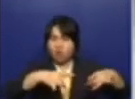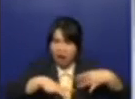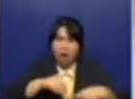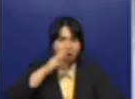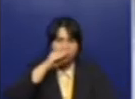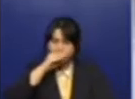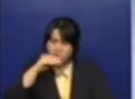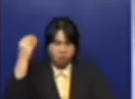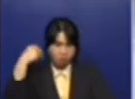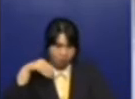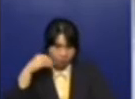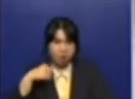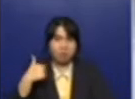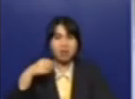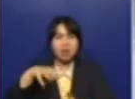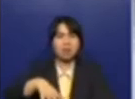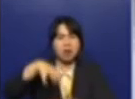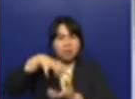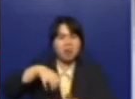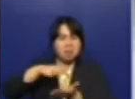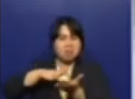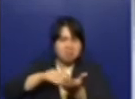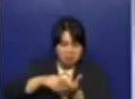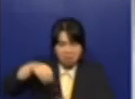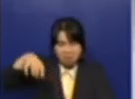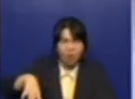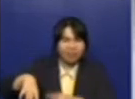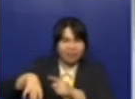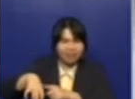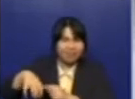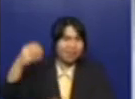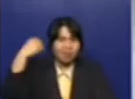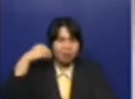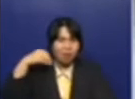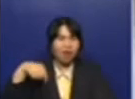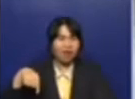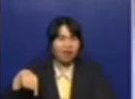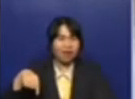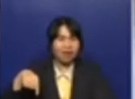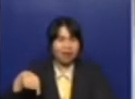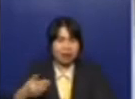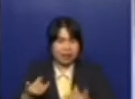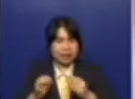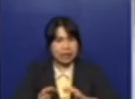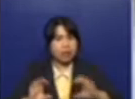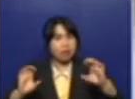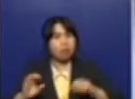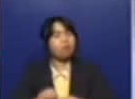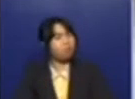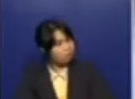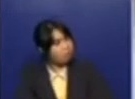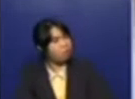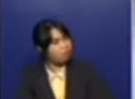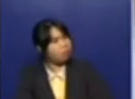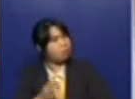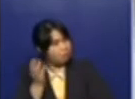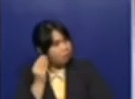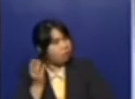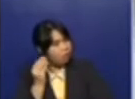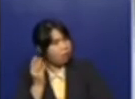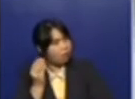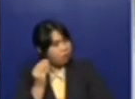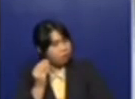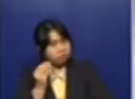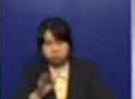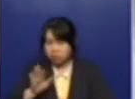การพนันที่เกิดขึ้นทั่วประเทศเป็นจำนวนมากรัฐบาลก็ได้แต่ฟังแล้วก็ไม่มีการห้ามปรามหรือว่ามีคำ